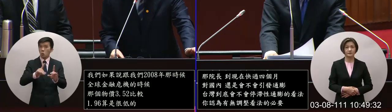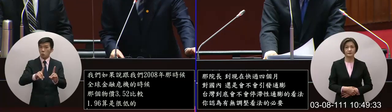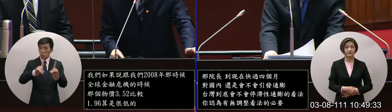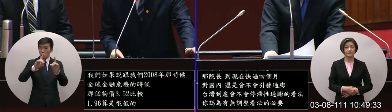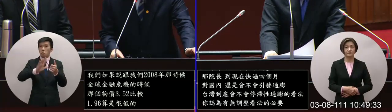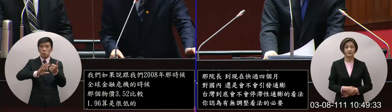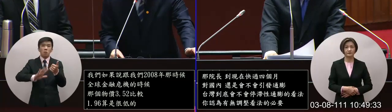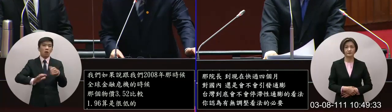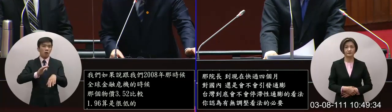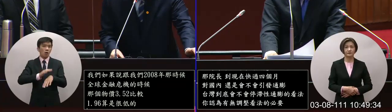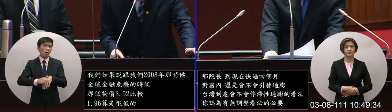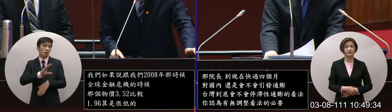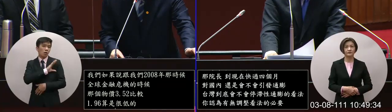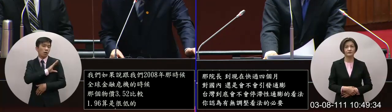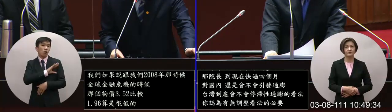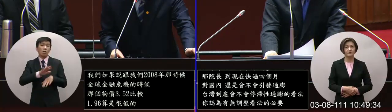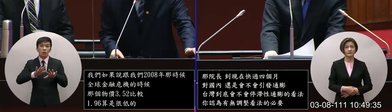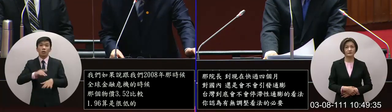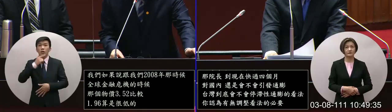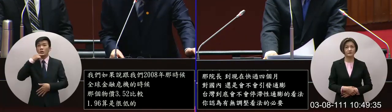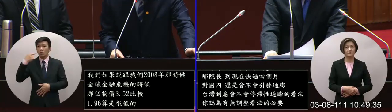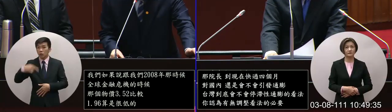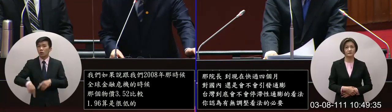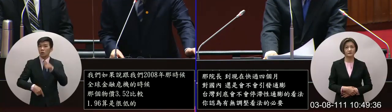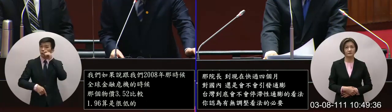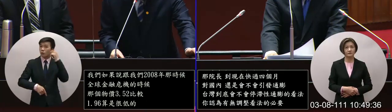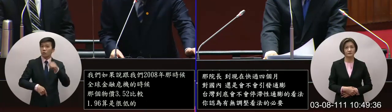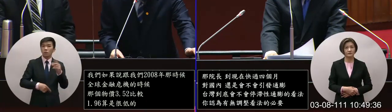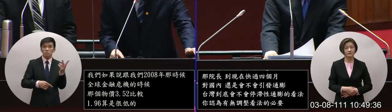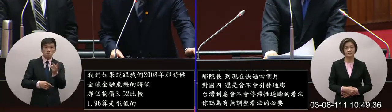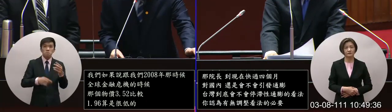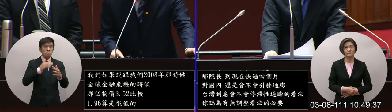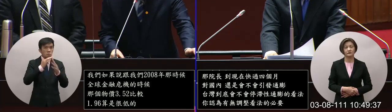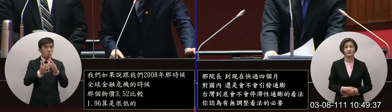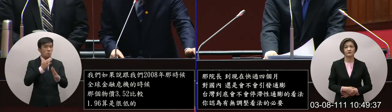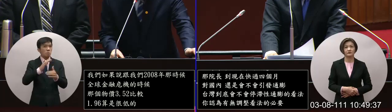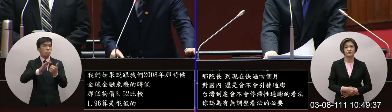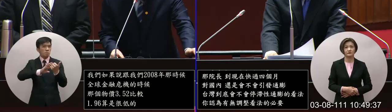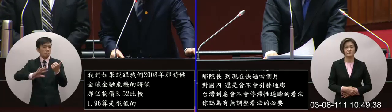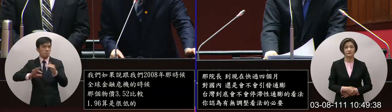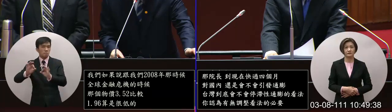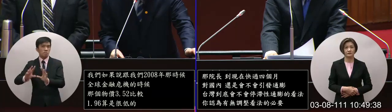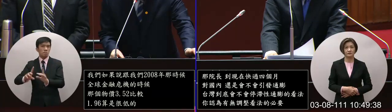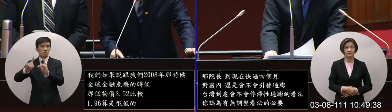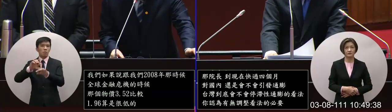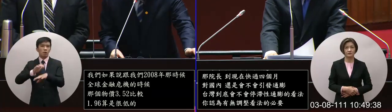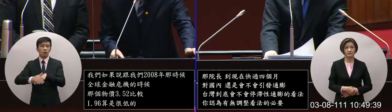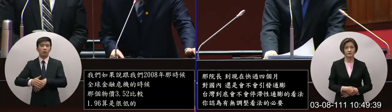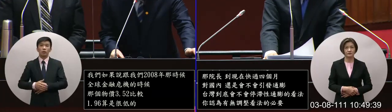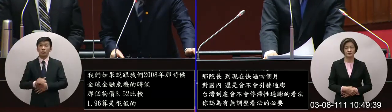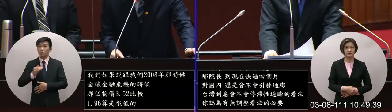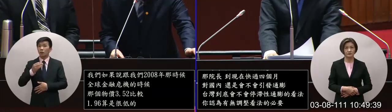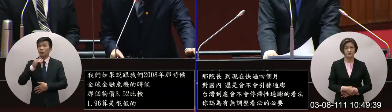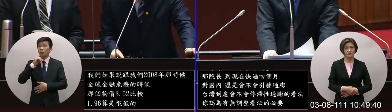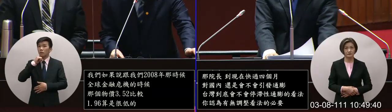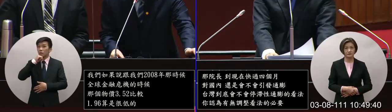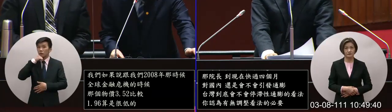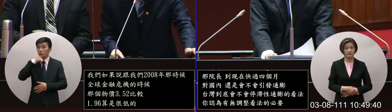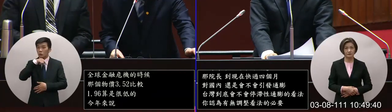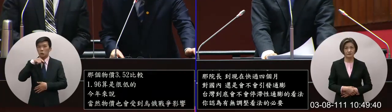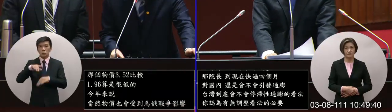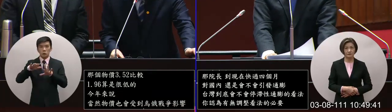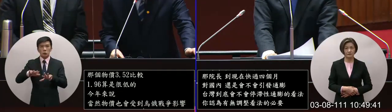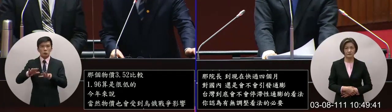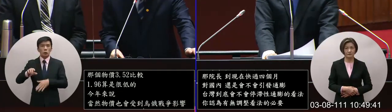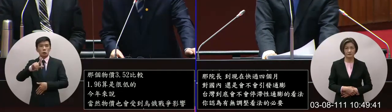呢这个乌俄战争的一个影响，但是呢说我们台湾会停滞性的通货膨